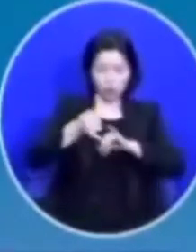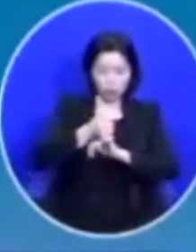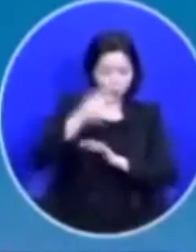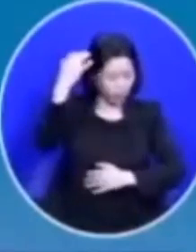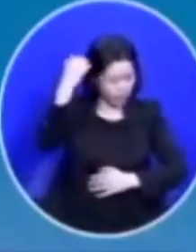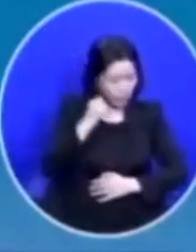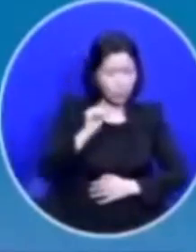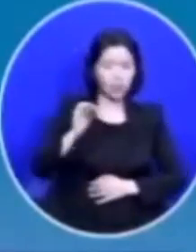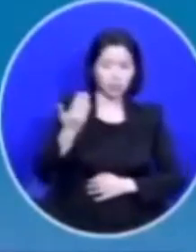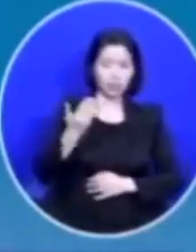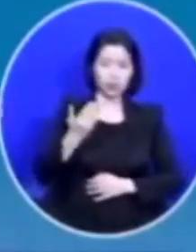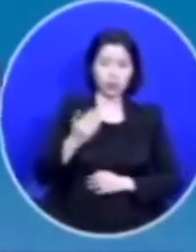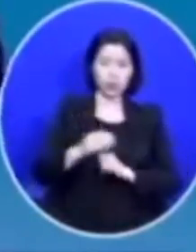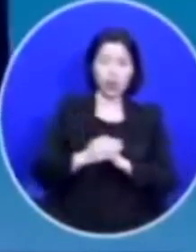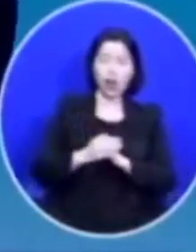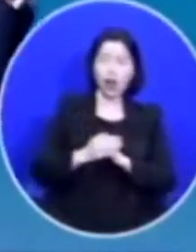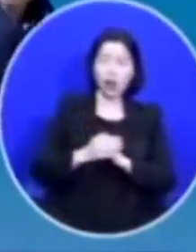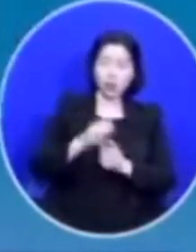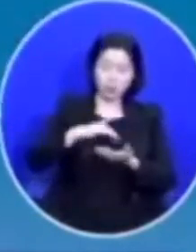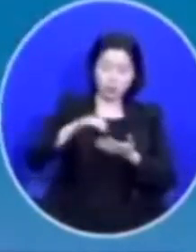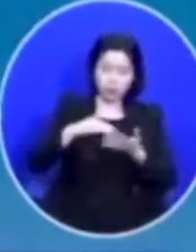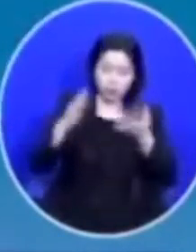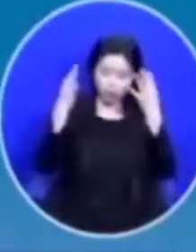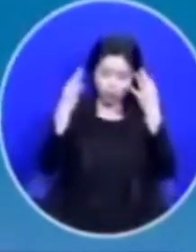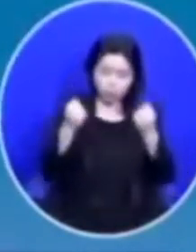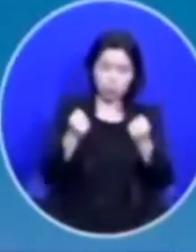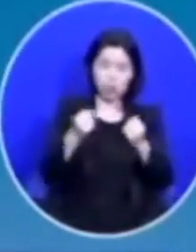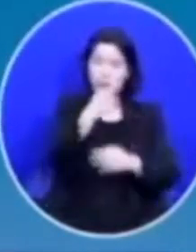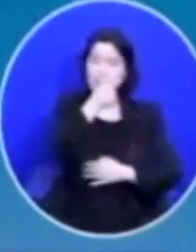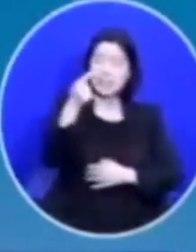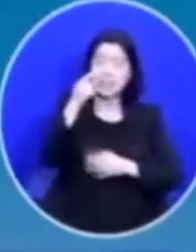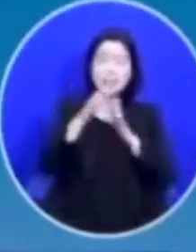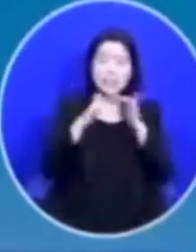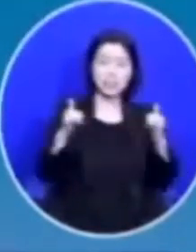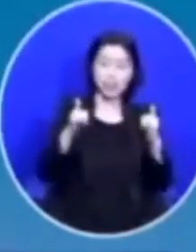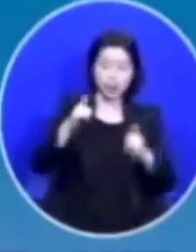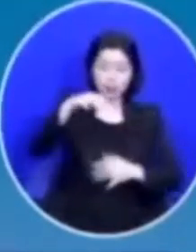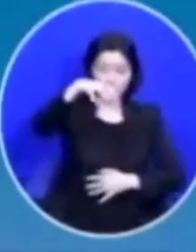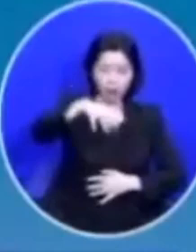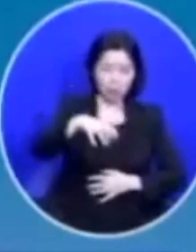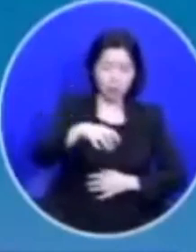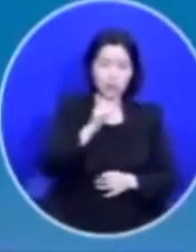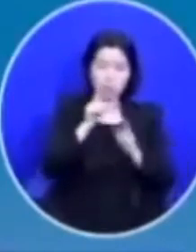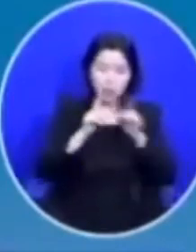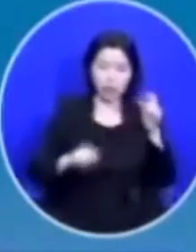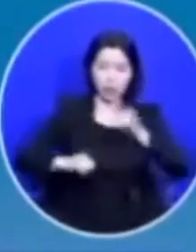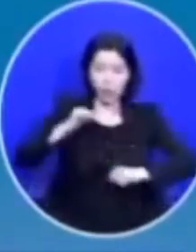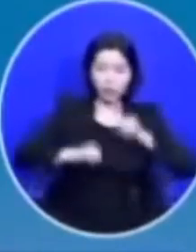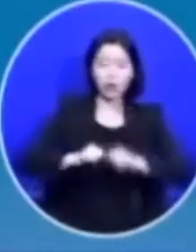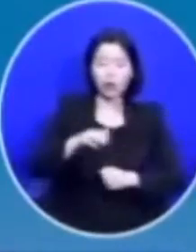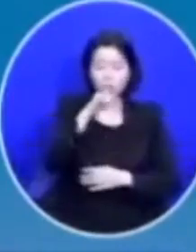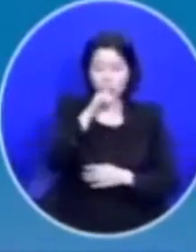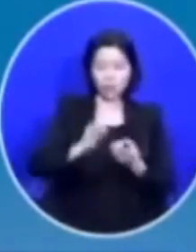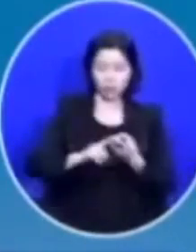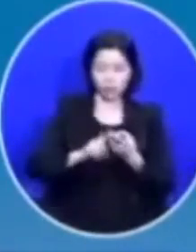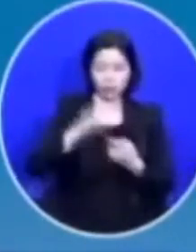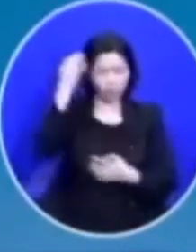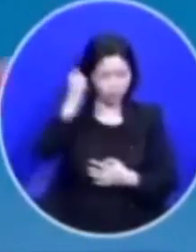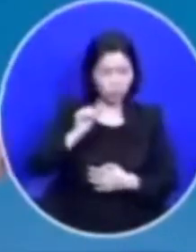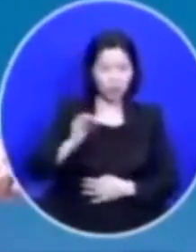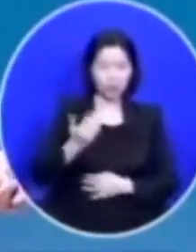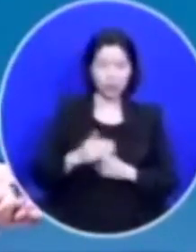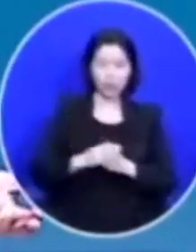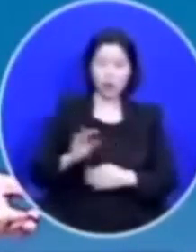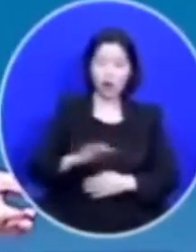것입니다 헛 아이 많은 증인들이 보는 앞에서 말하고 행동하고 있다는 것을 우리가